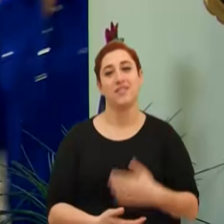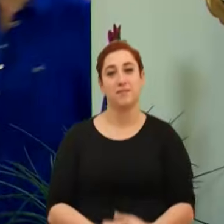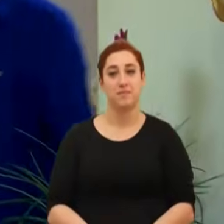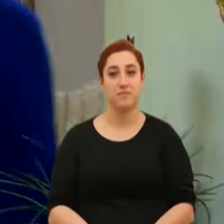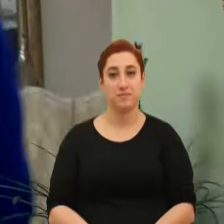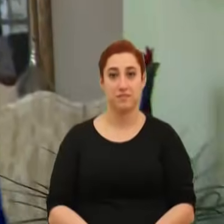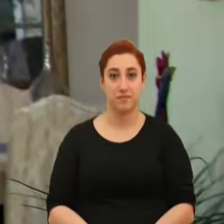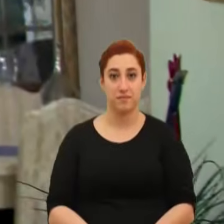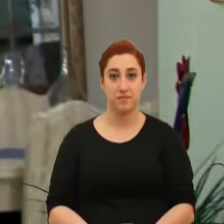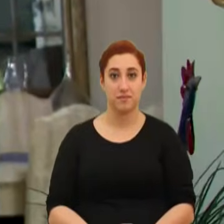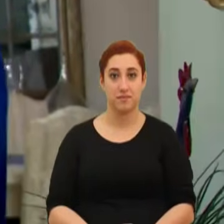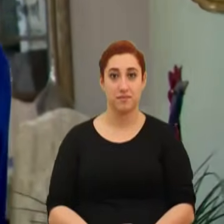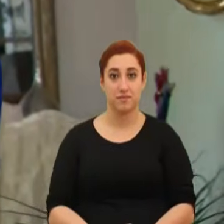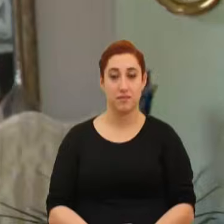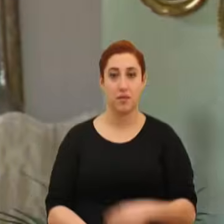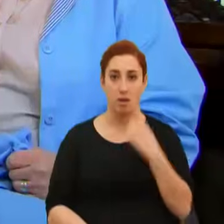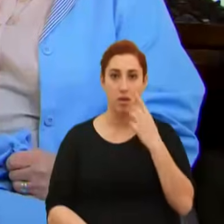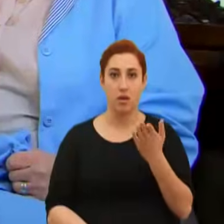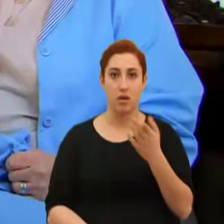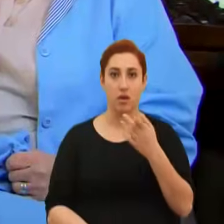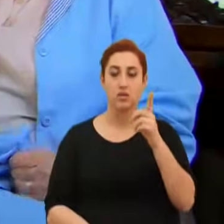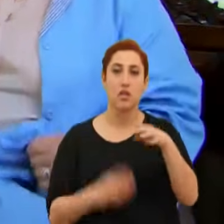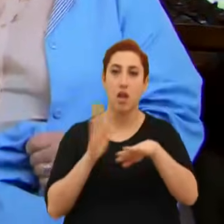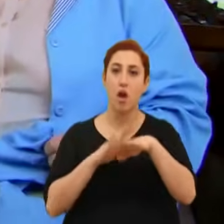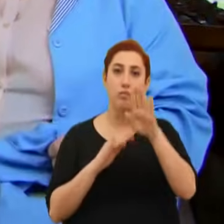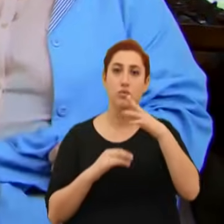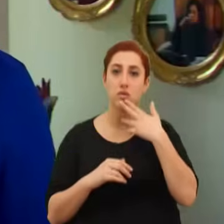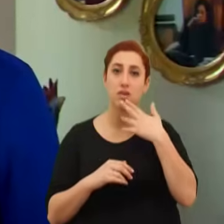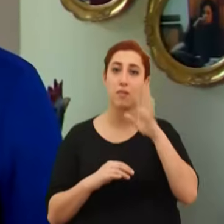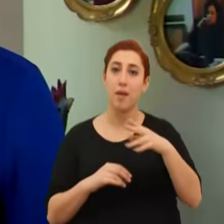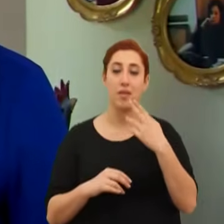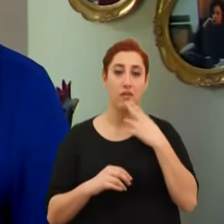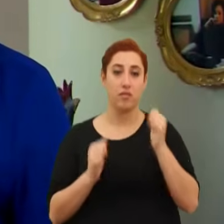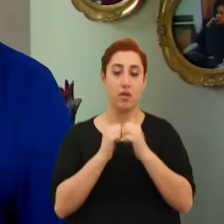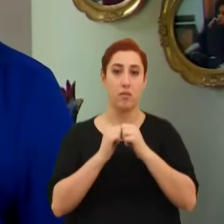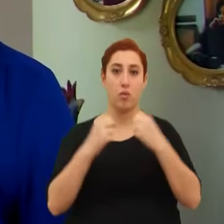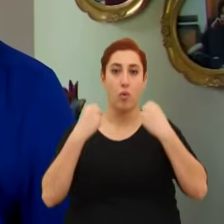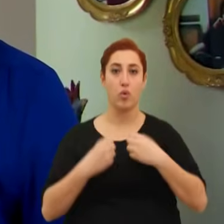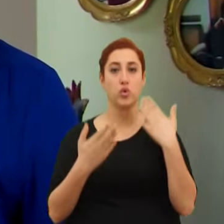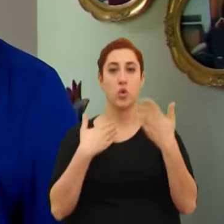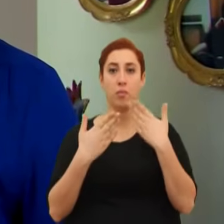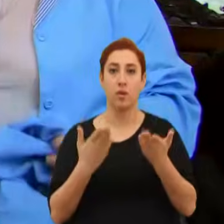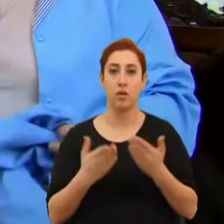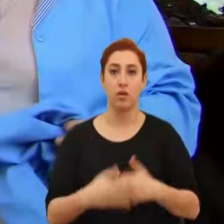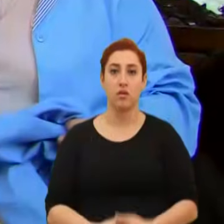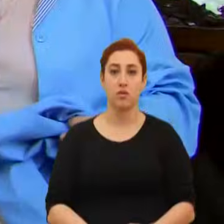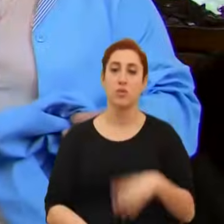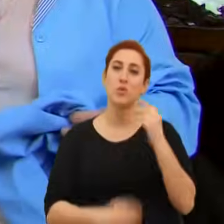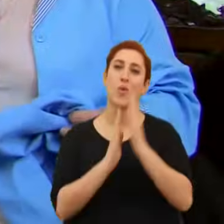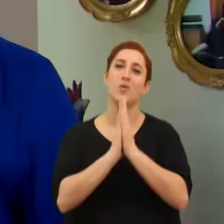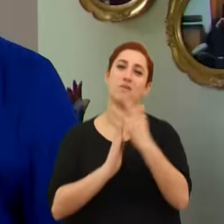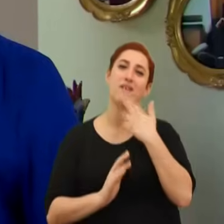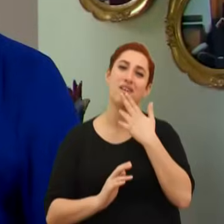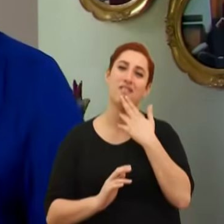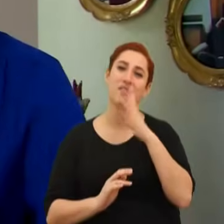Siyah saçlı kadın içeri girdi. Ah, sen ne yapıyorsun hanım? Hem de hanımefendinin gözünün önünde kaytarıyorsun. Çok özür